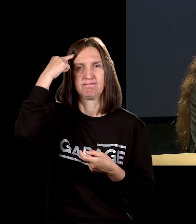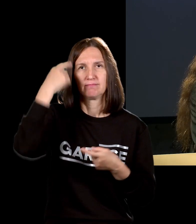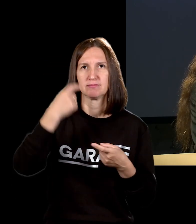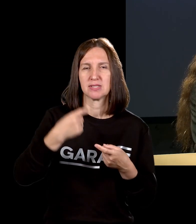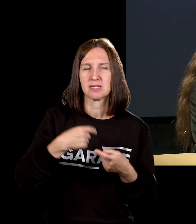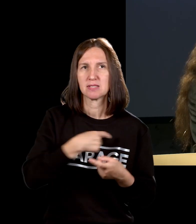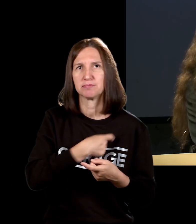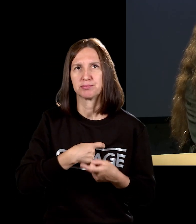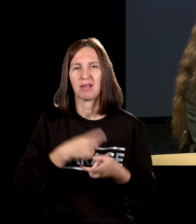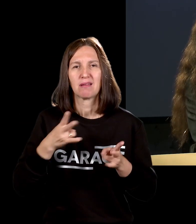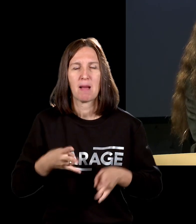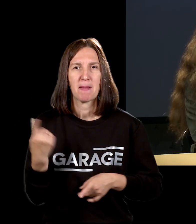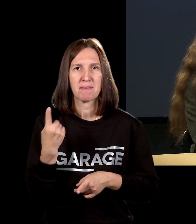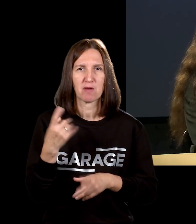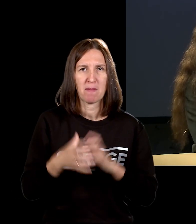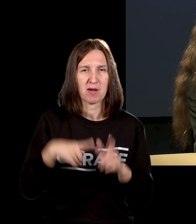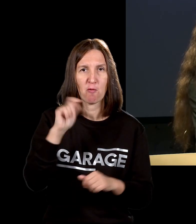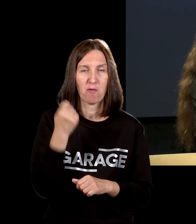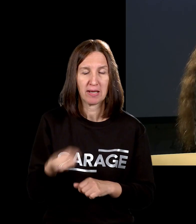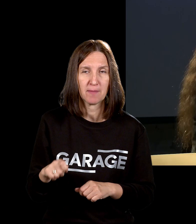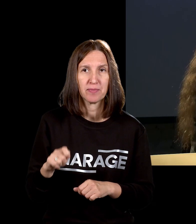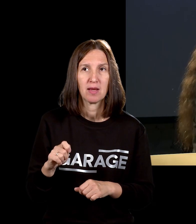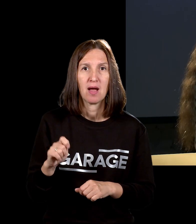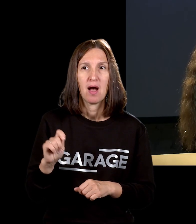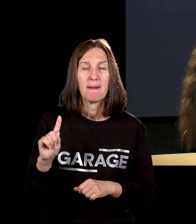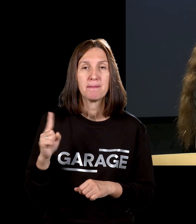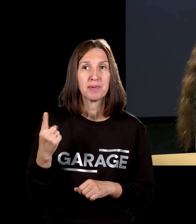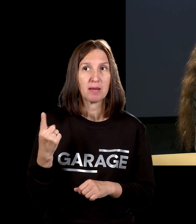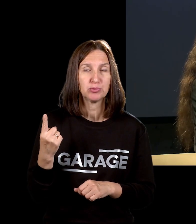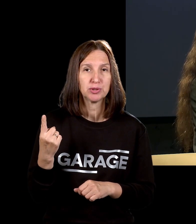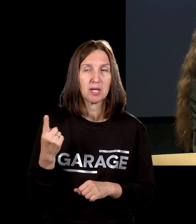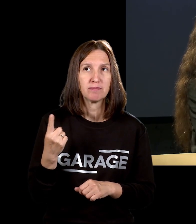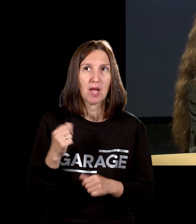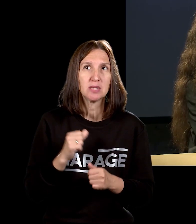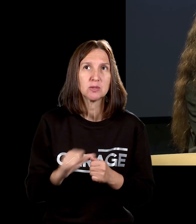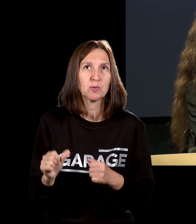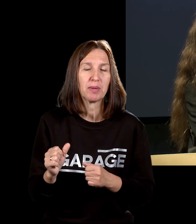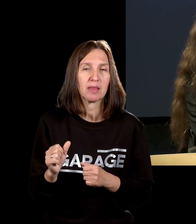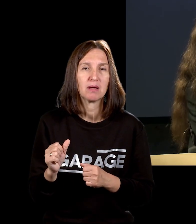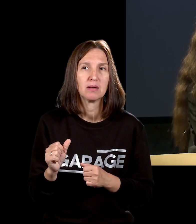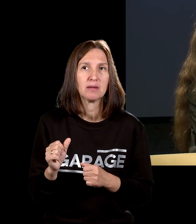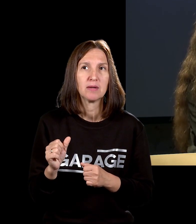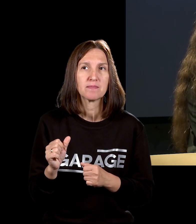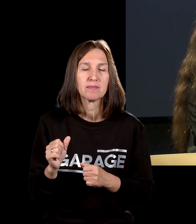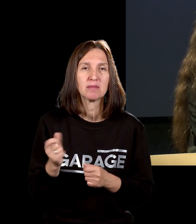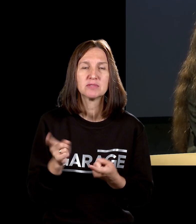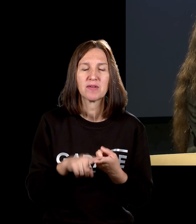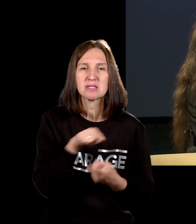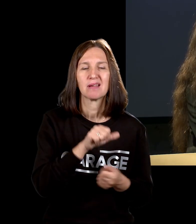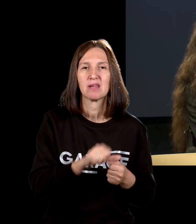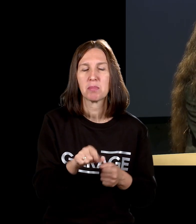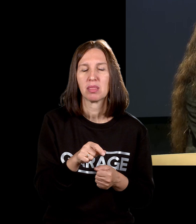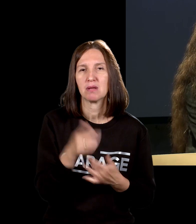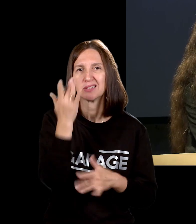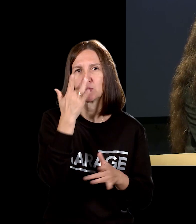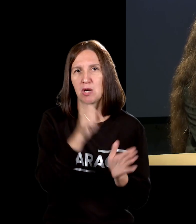войны, что как бы люди, которые приходят, особенно то, что именно связано с сексуальными убийствами, с убийствами